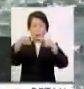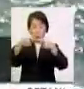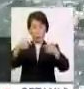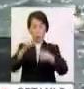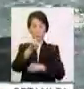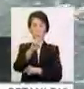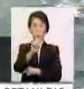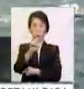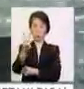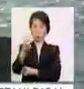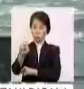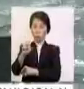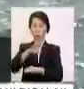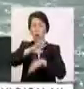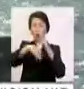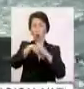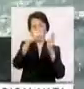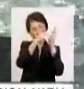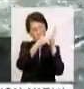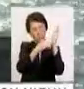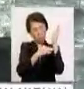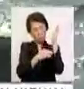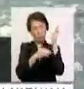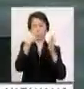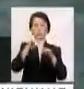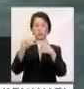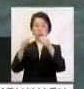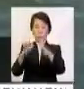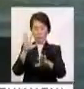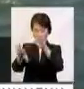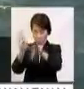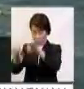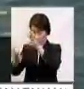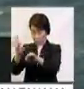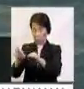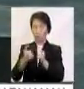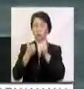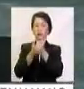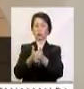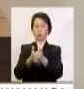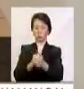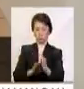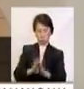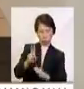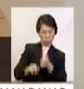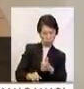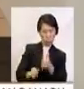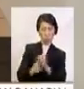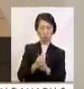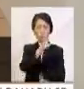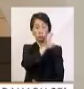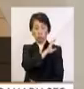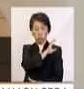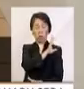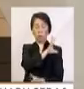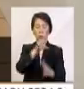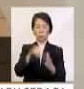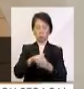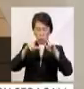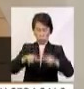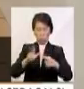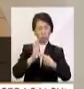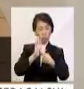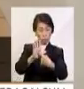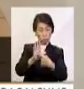2020. Segala perincian termasuk hak kontrak bagi atlet yang terpilih adalah berdasarkan prestasi dengan jurulatih turut sama diletakkan